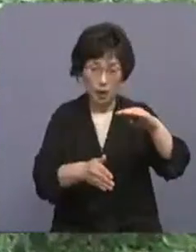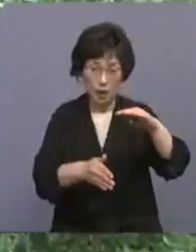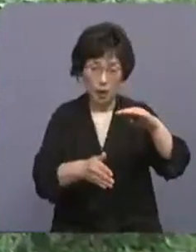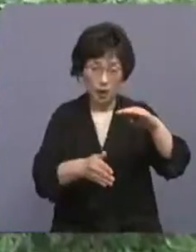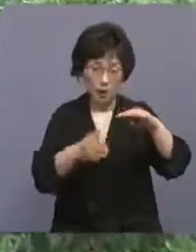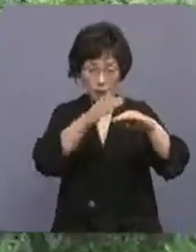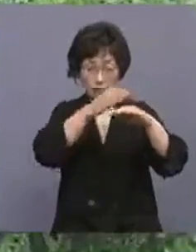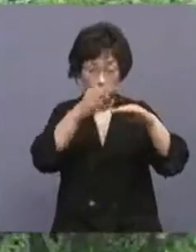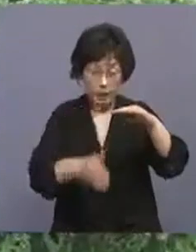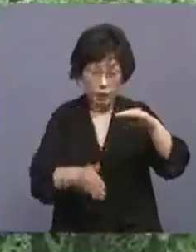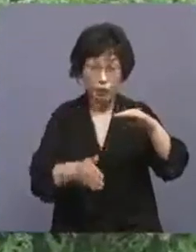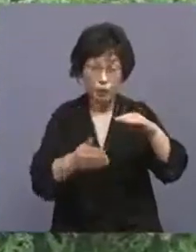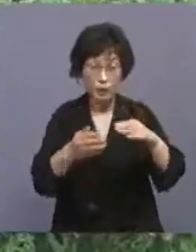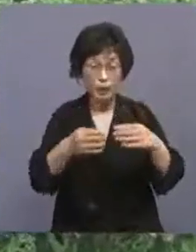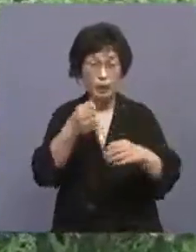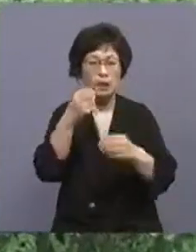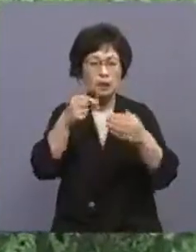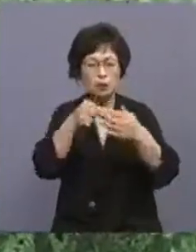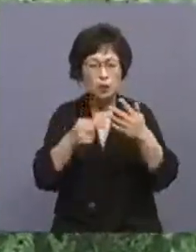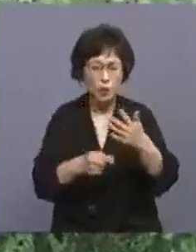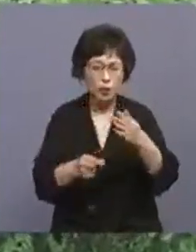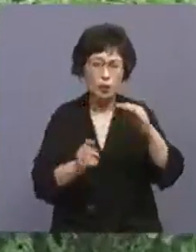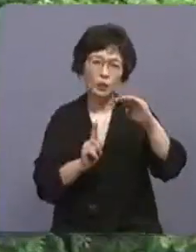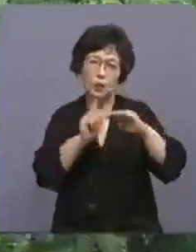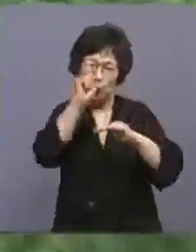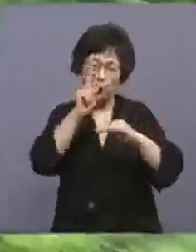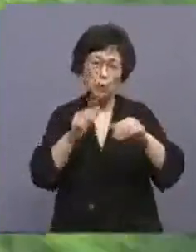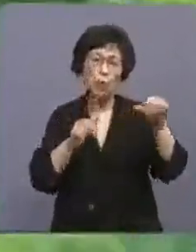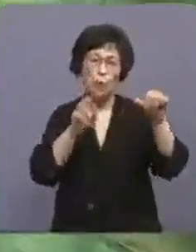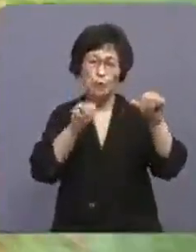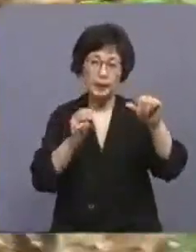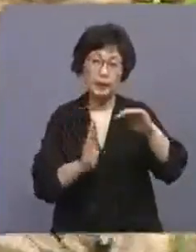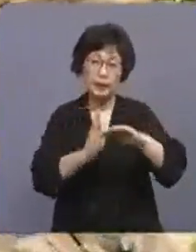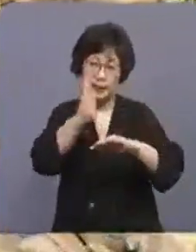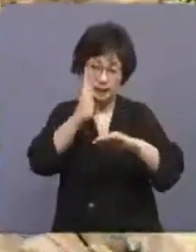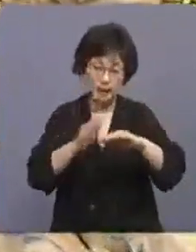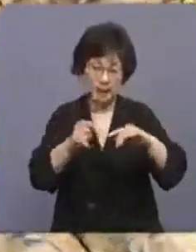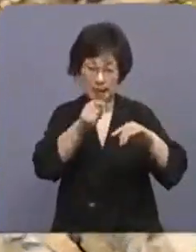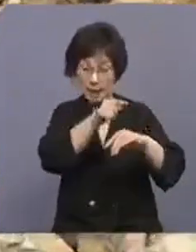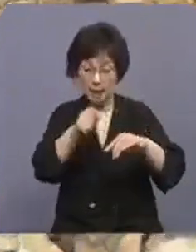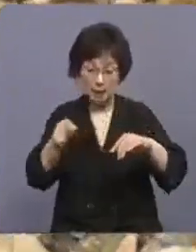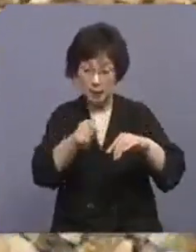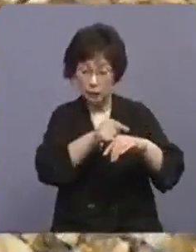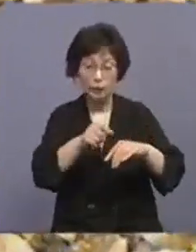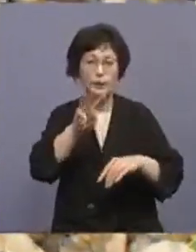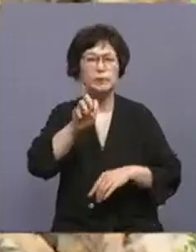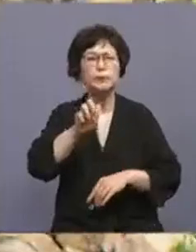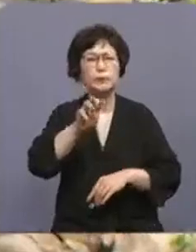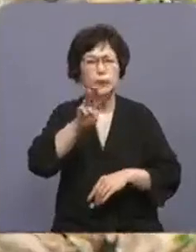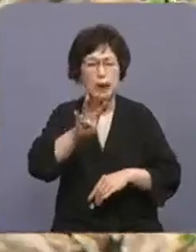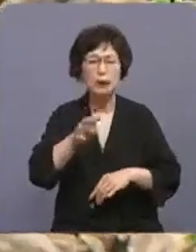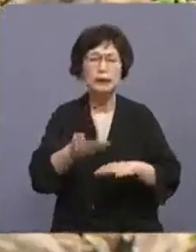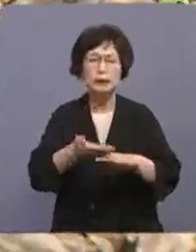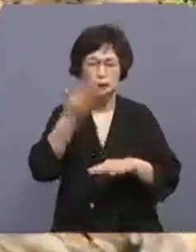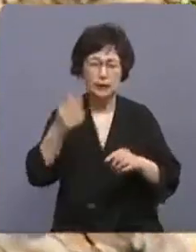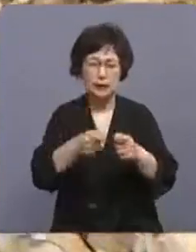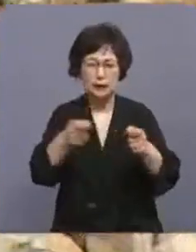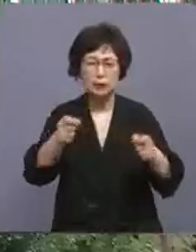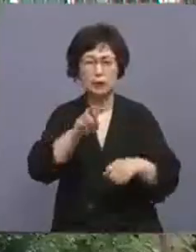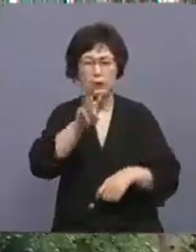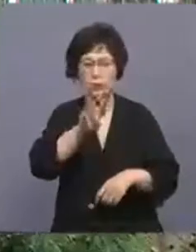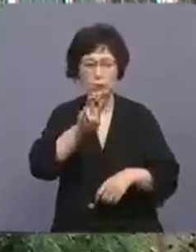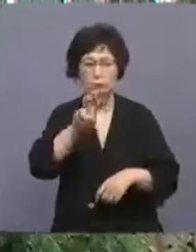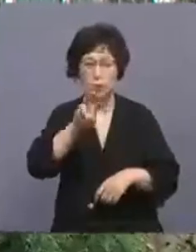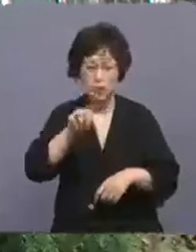인공비탈면 기준으로 지면으로부터 높이 5m 이상 경사도 34도 이상 길이도 20m가 넘어야